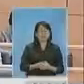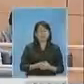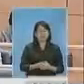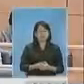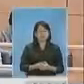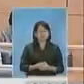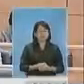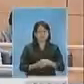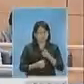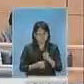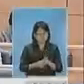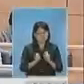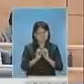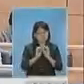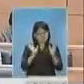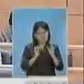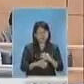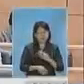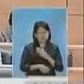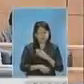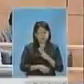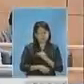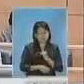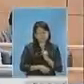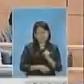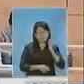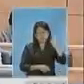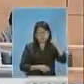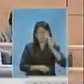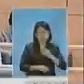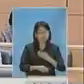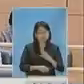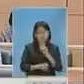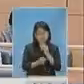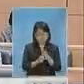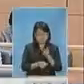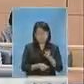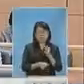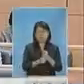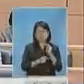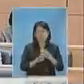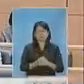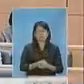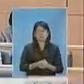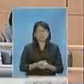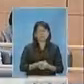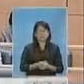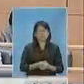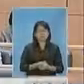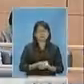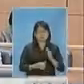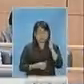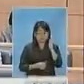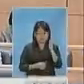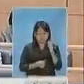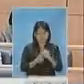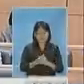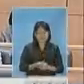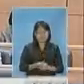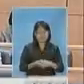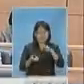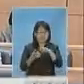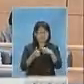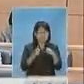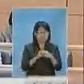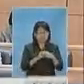นี่คือสิ่งที่เราต้องแสดงความกล้าหาญแล้วเดินผ่านดินแดนแห่งความเกลียด